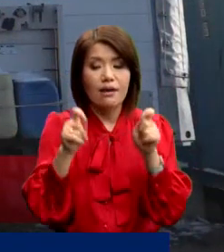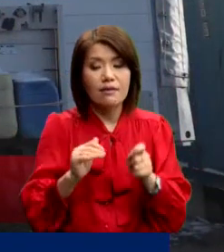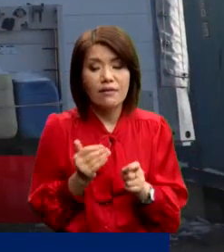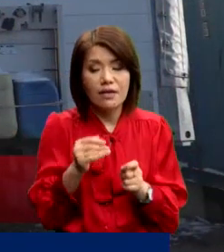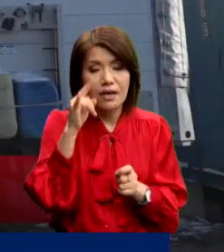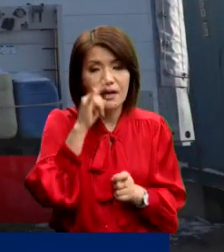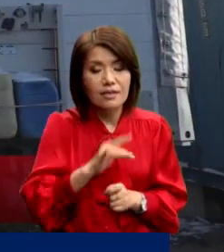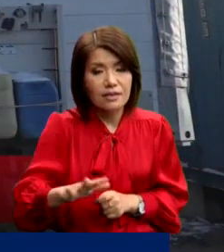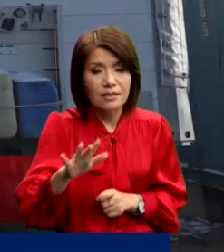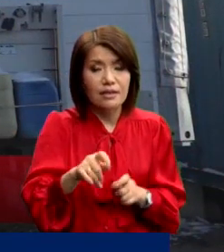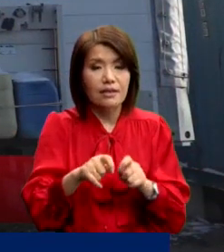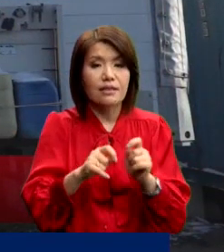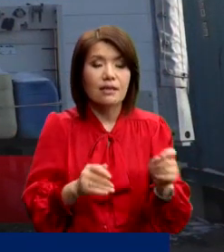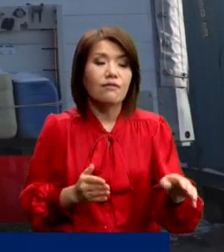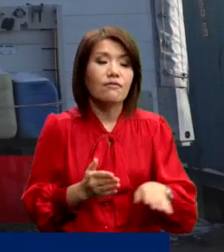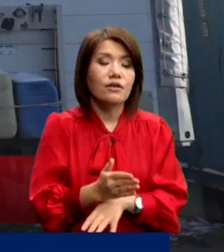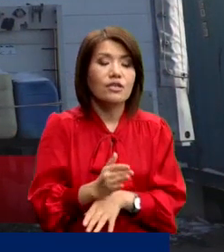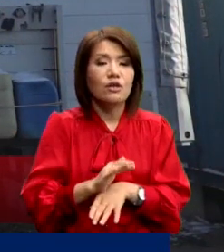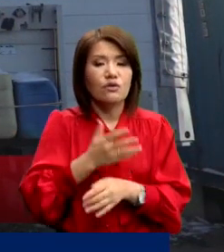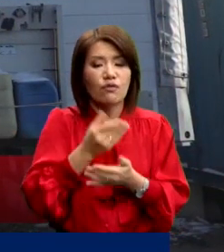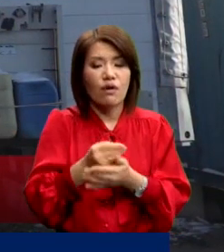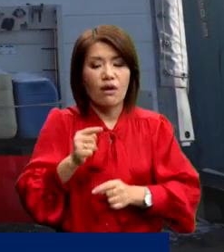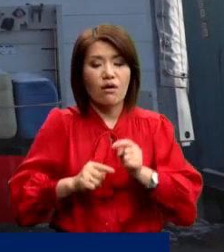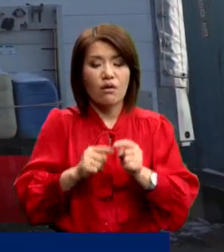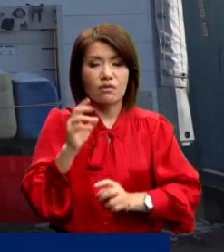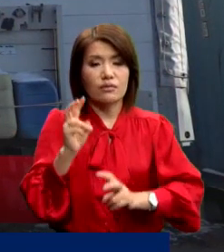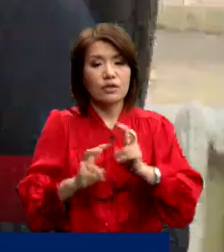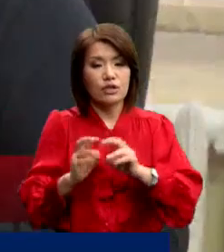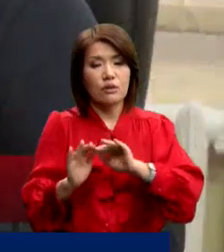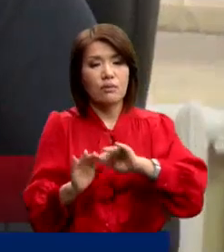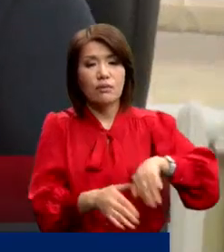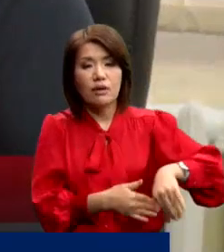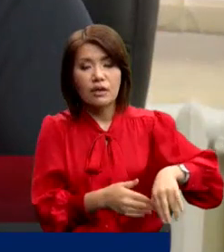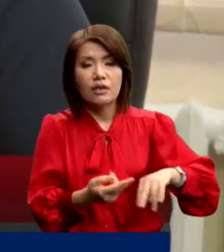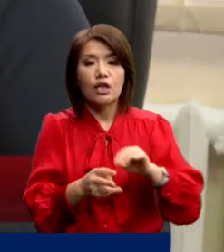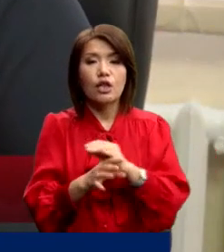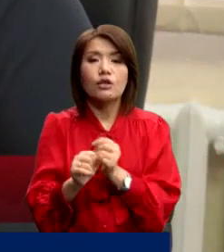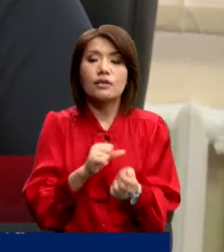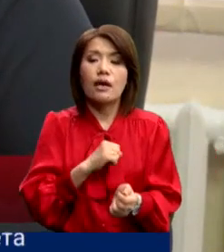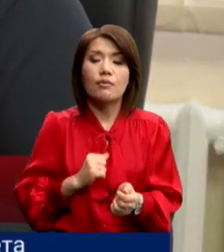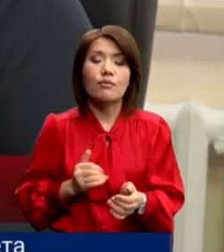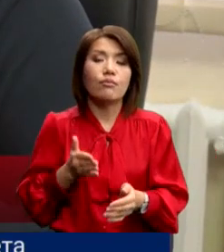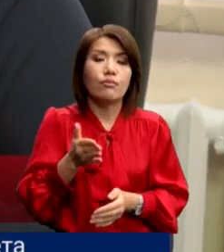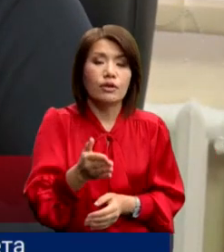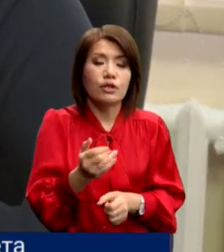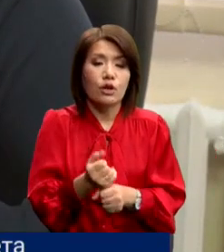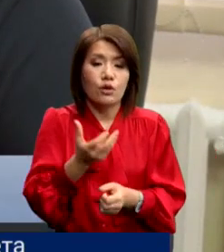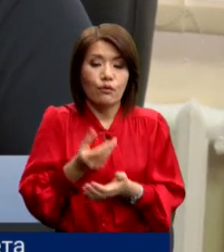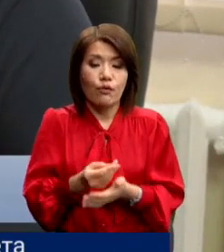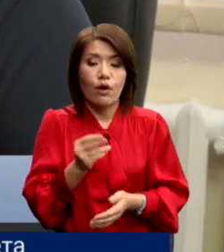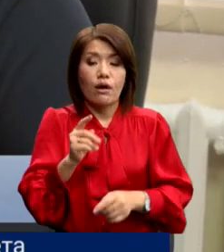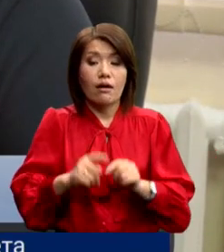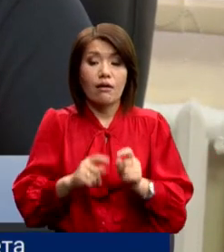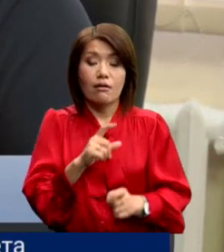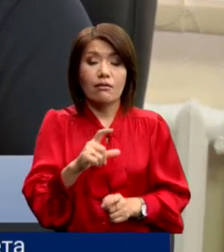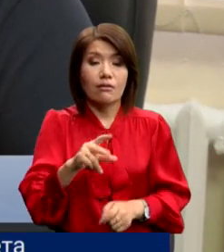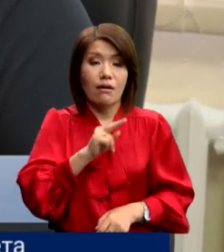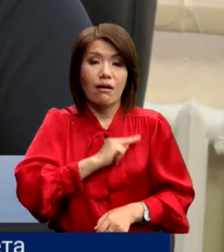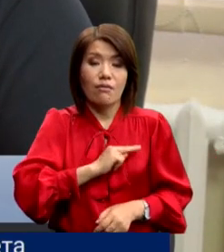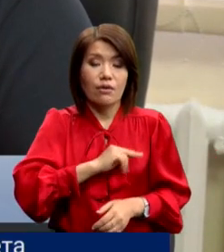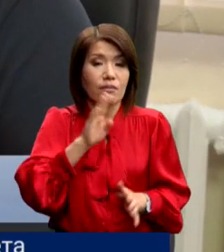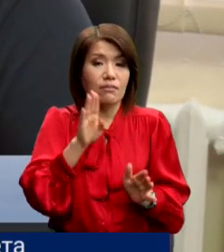территории Казахстана и вытеснить отечественных грузоперевозчиков. Наши водители остаются без работы. Мы в этом году уже